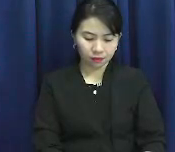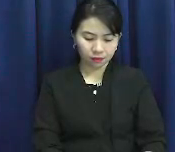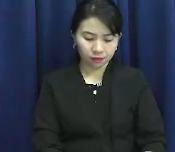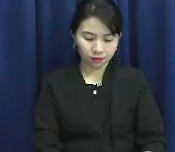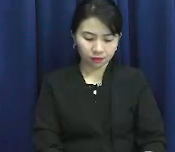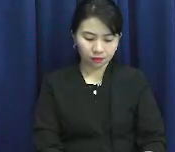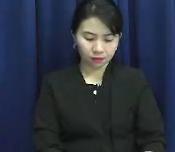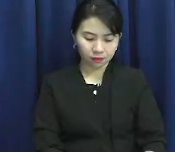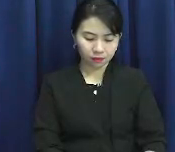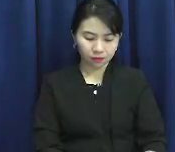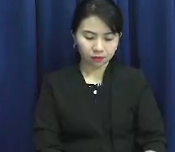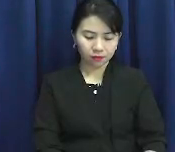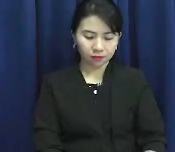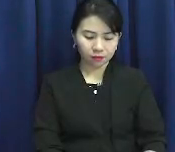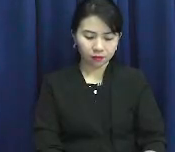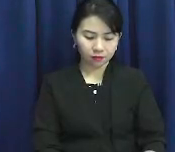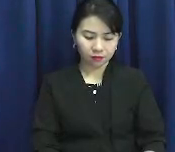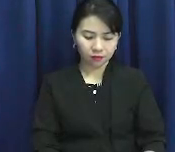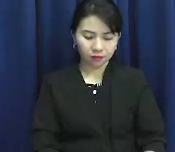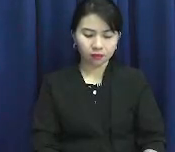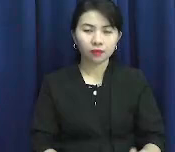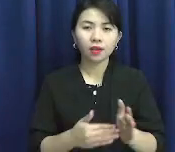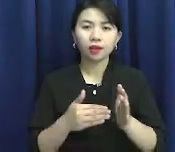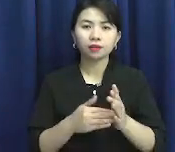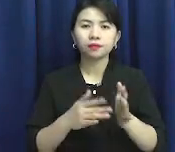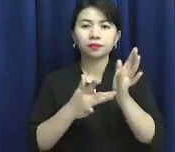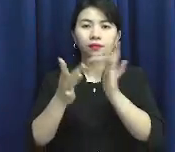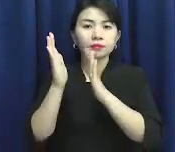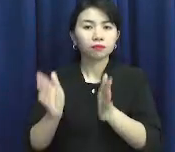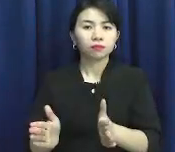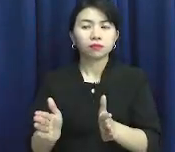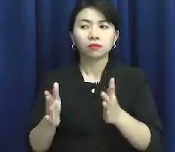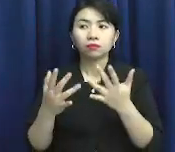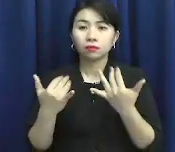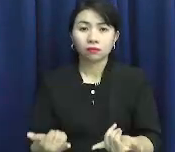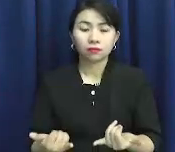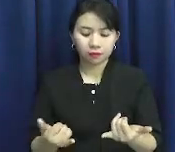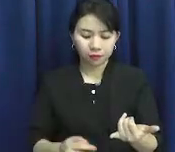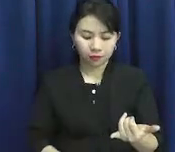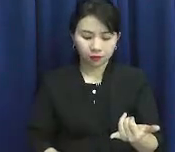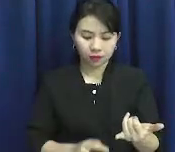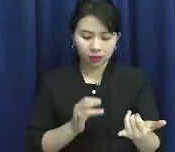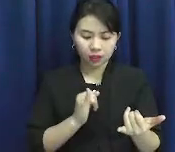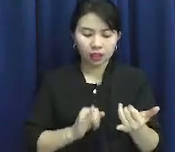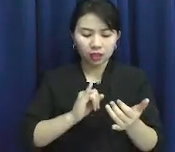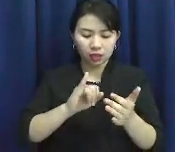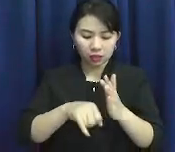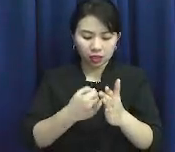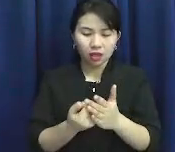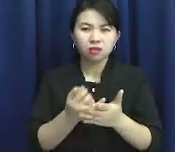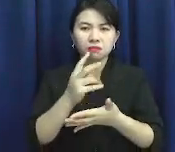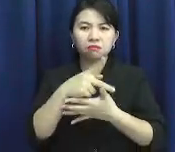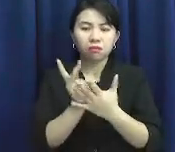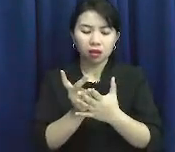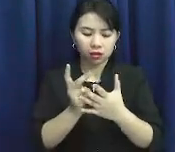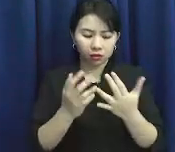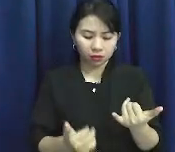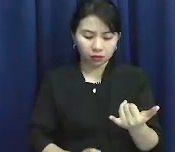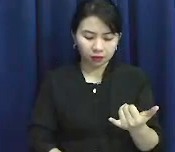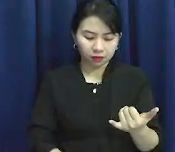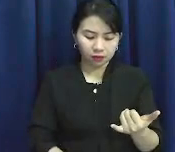Sabi ko nga sa inyo last Sunday, eh. Christianity nowadays is just a part or it has become